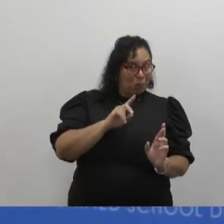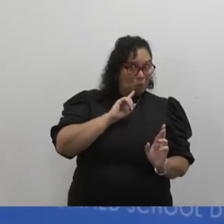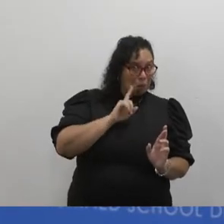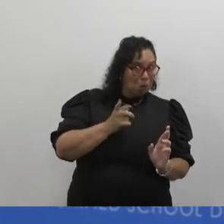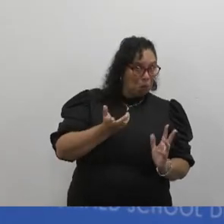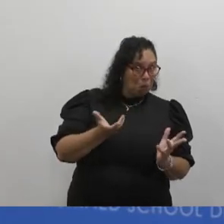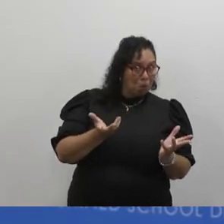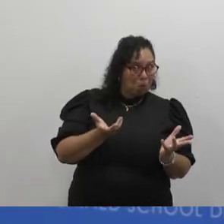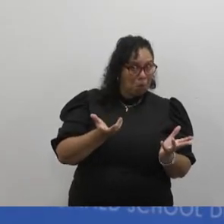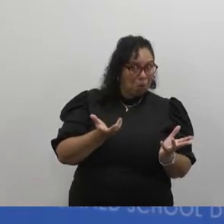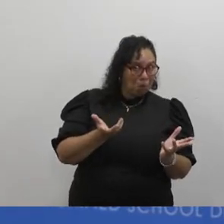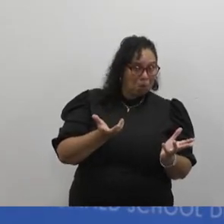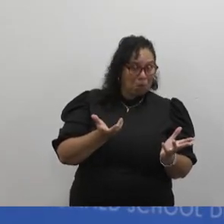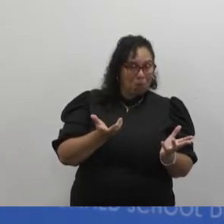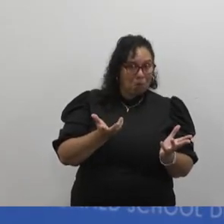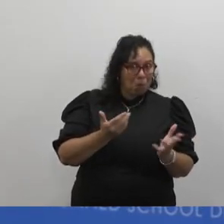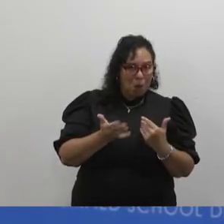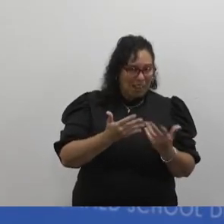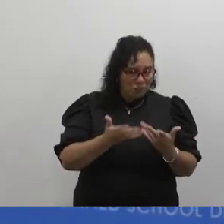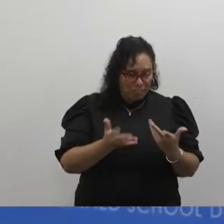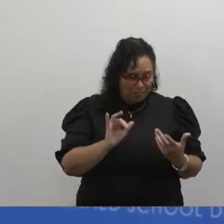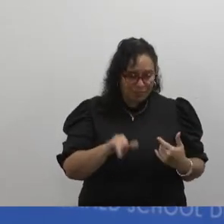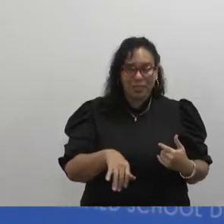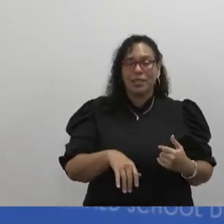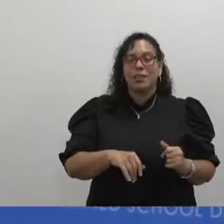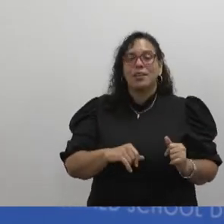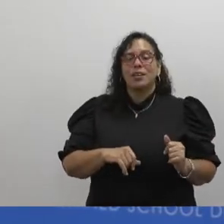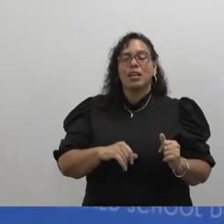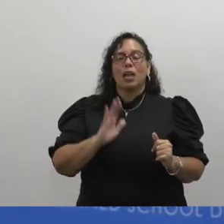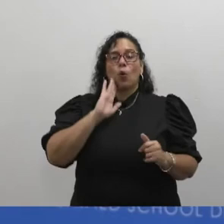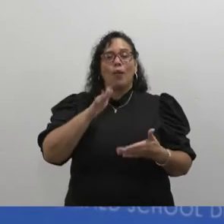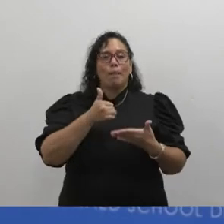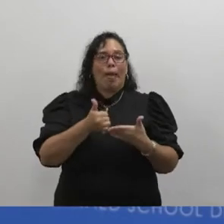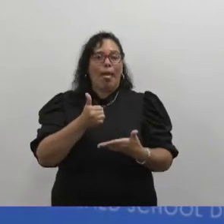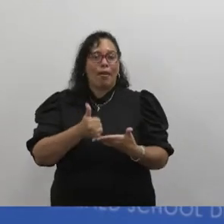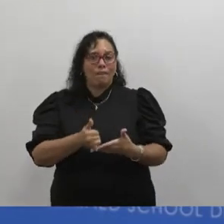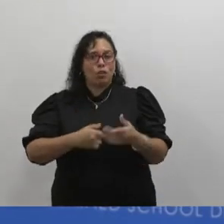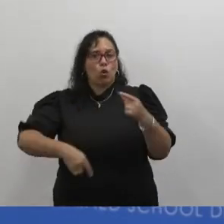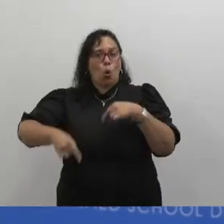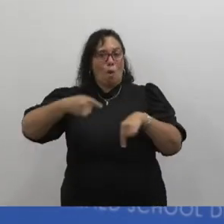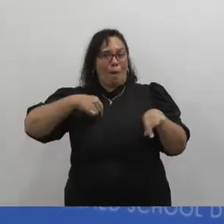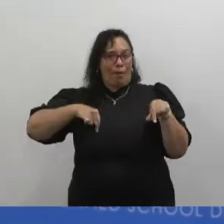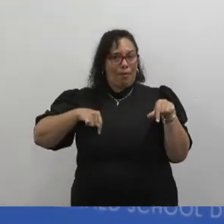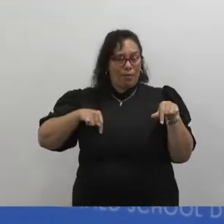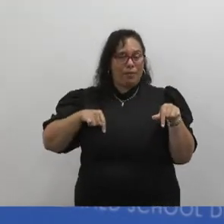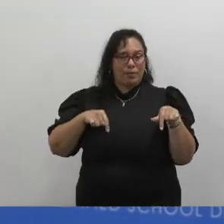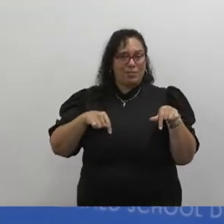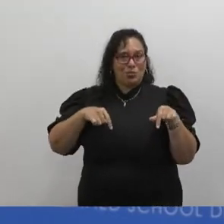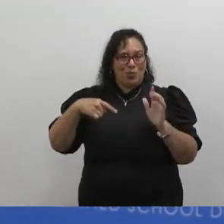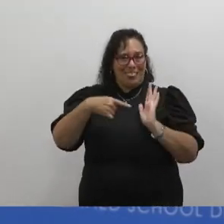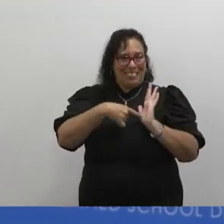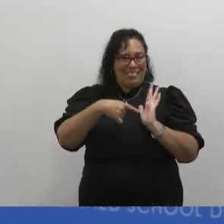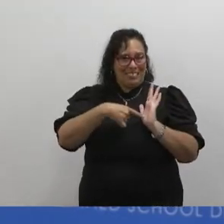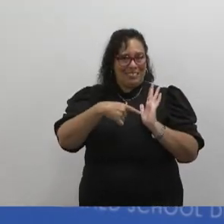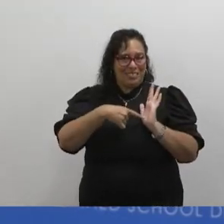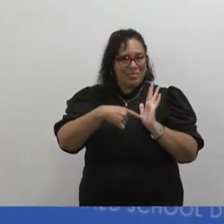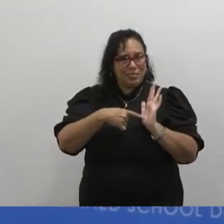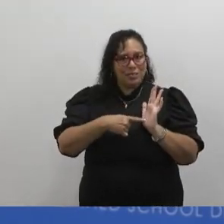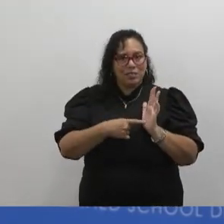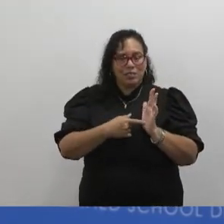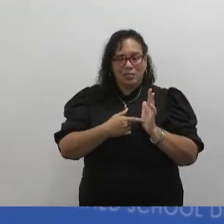ca chia bằng can đáy ai bia miên lại cái nạn xăm sọp chứ mùi nâng